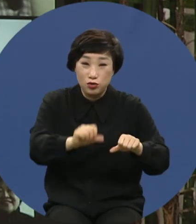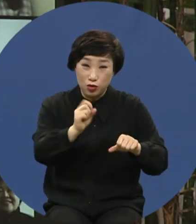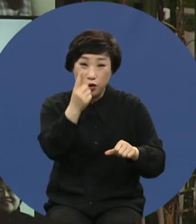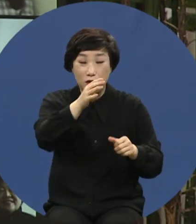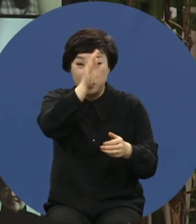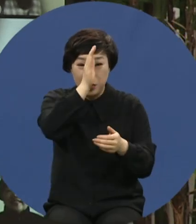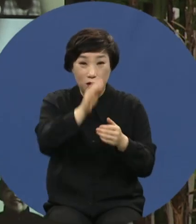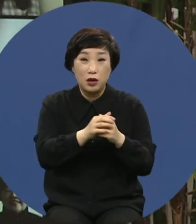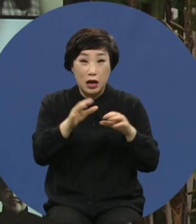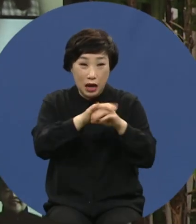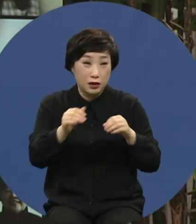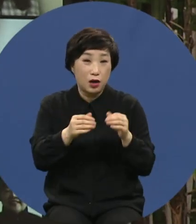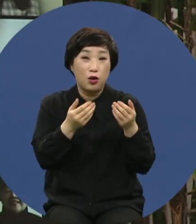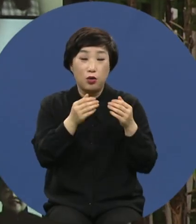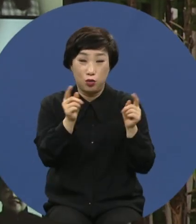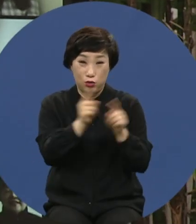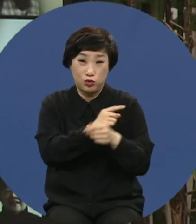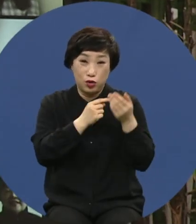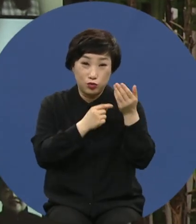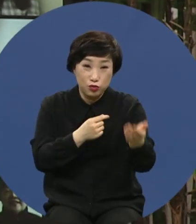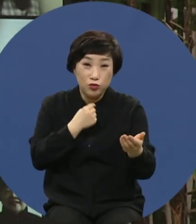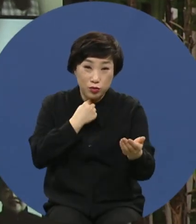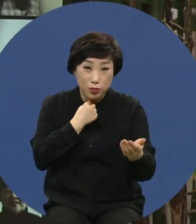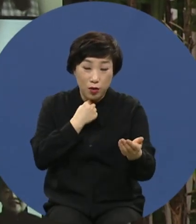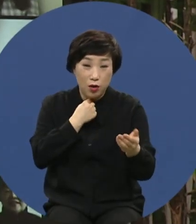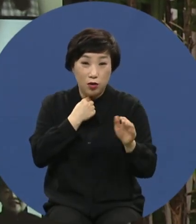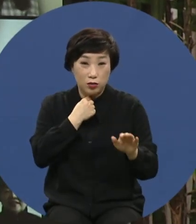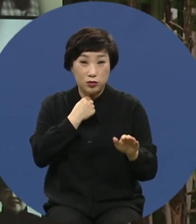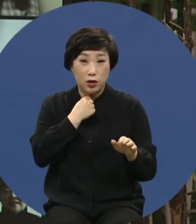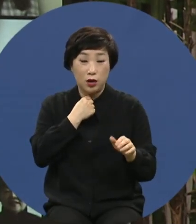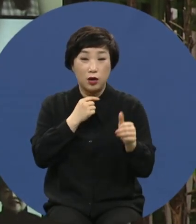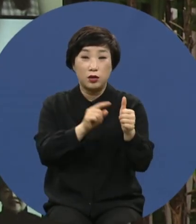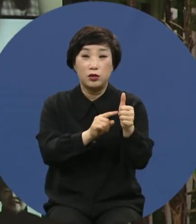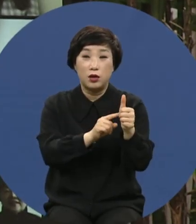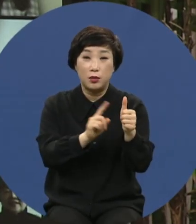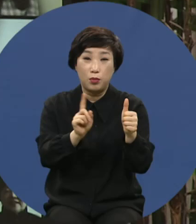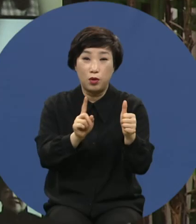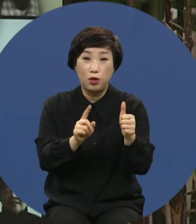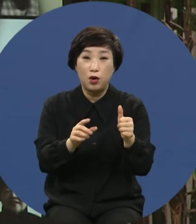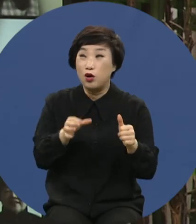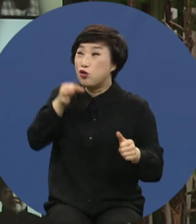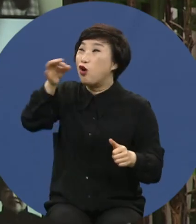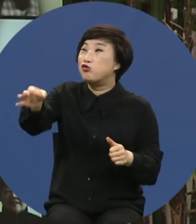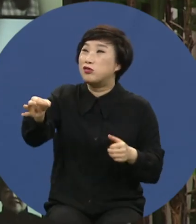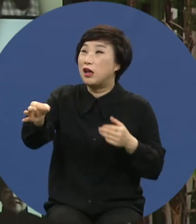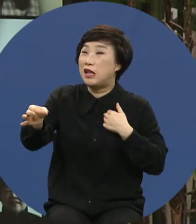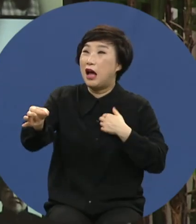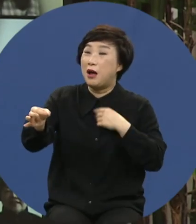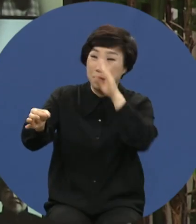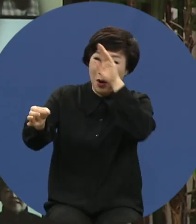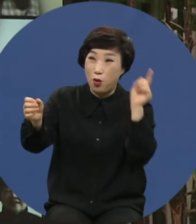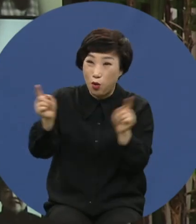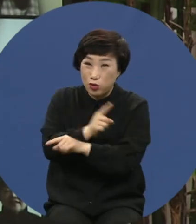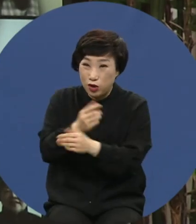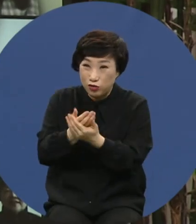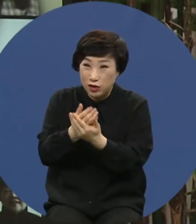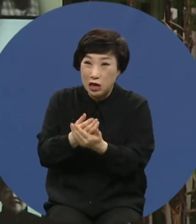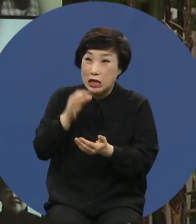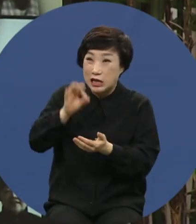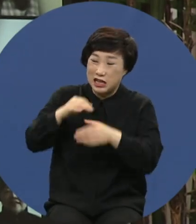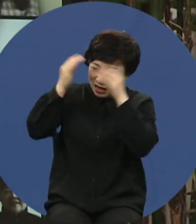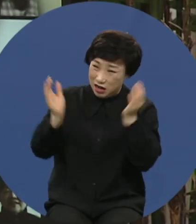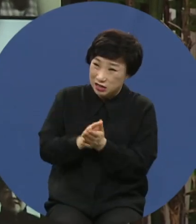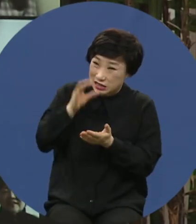질병을 해결해서 고쳐주려고 했는데, 한사코 돈 줄 테니 고쳐달라고, 재산 줄